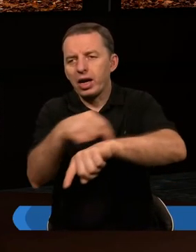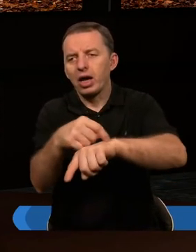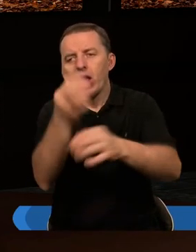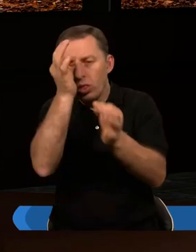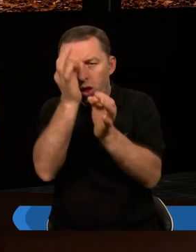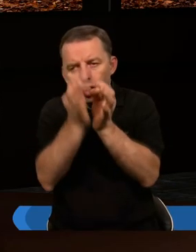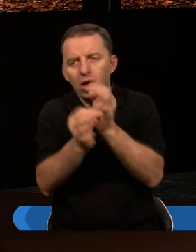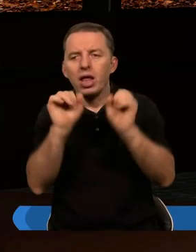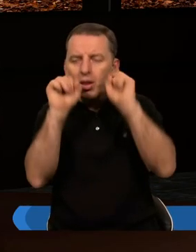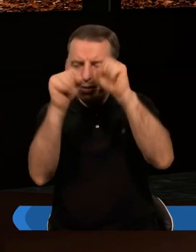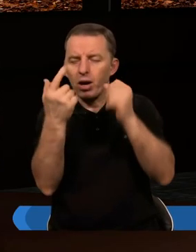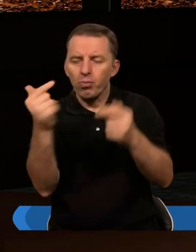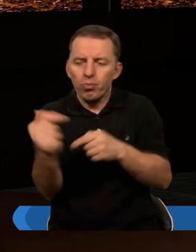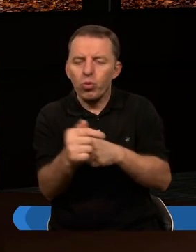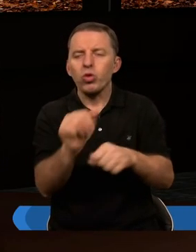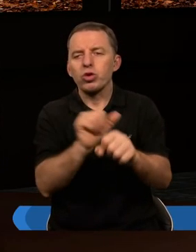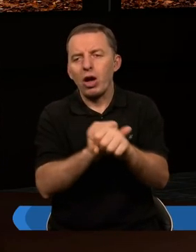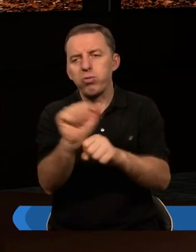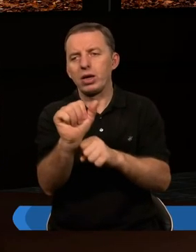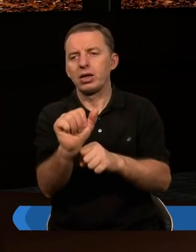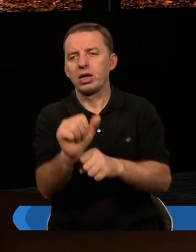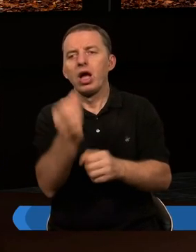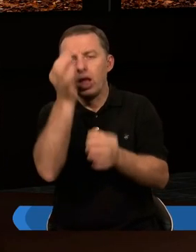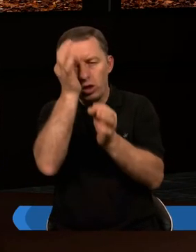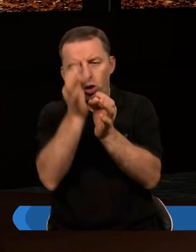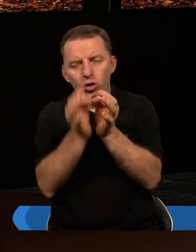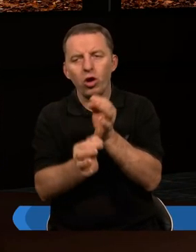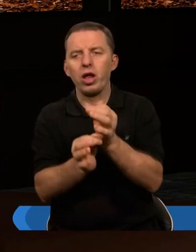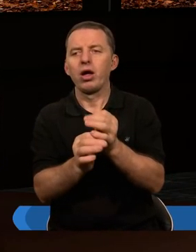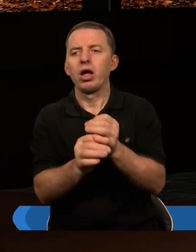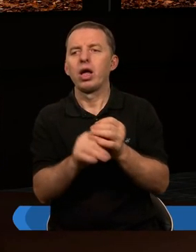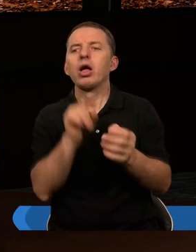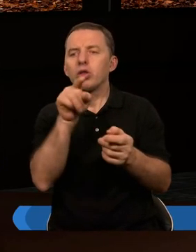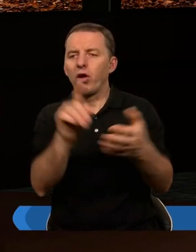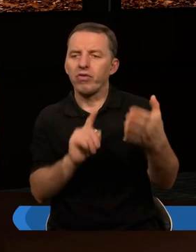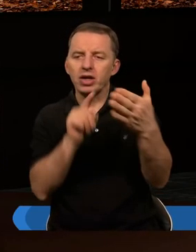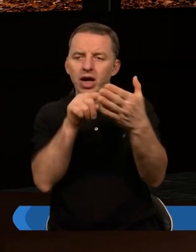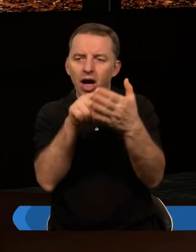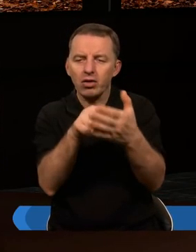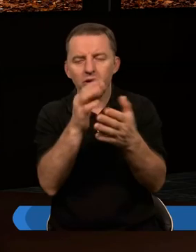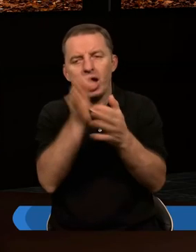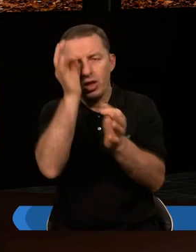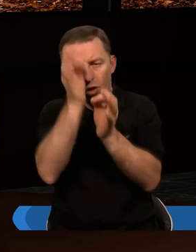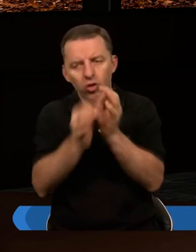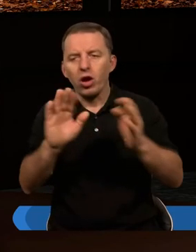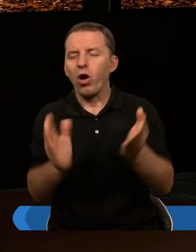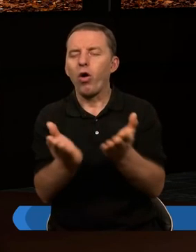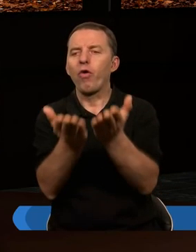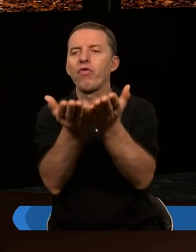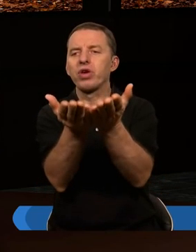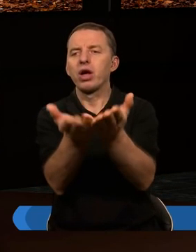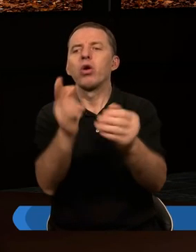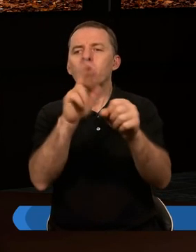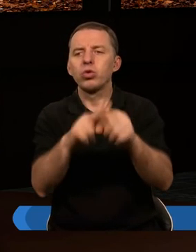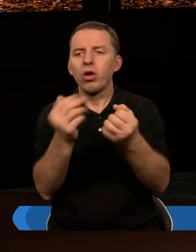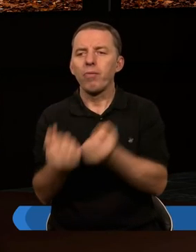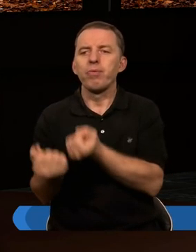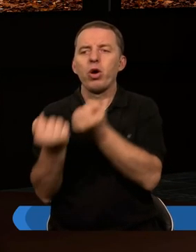Doskonały. Ten baranek musiał być doskonały, dlatego że wskazywał na doskonałą ofiarę, którą